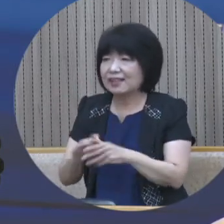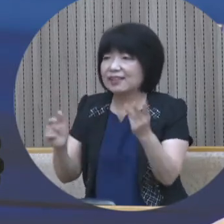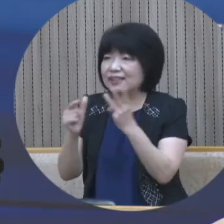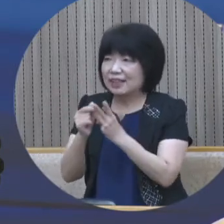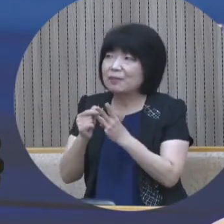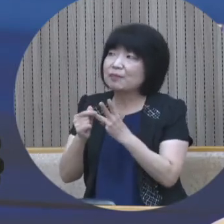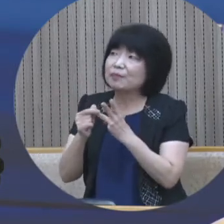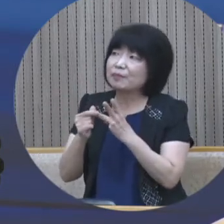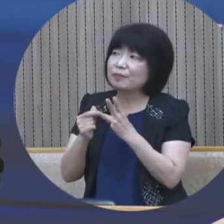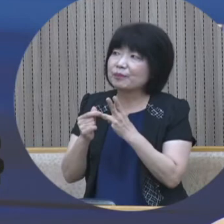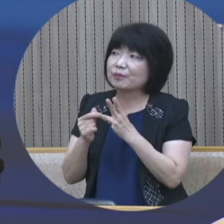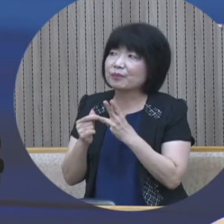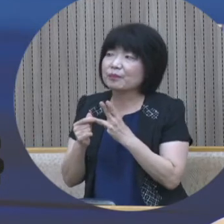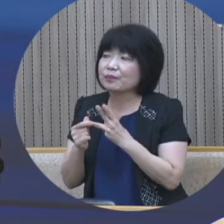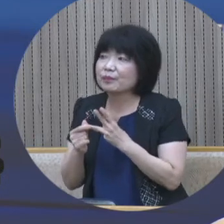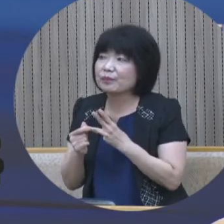번째,